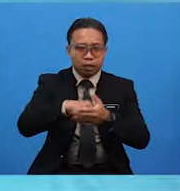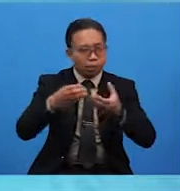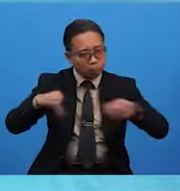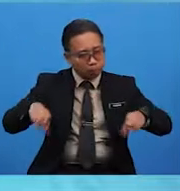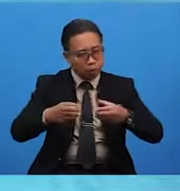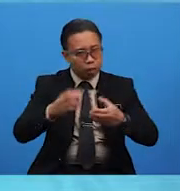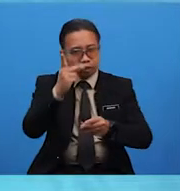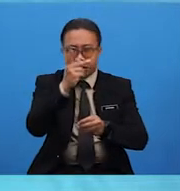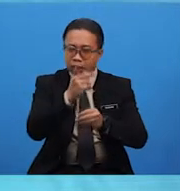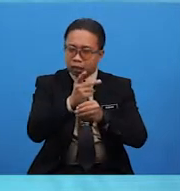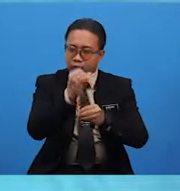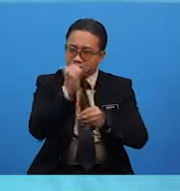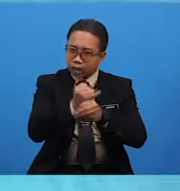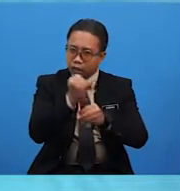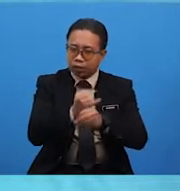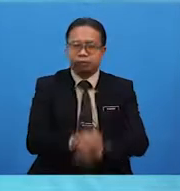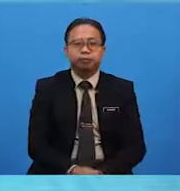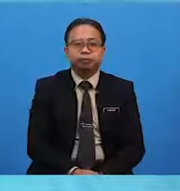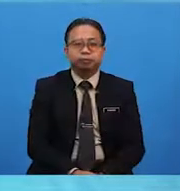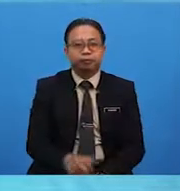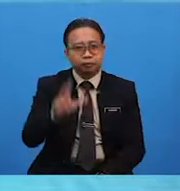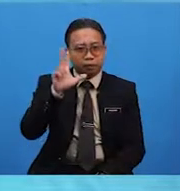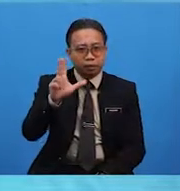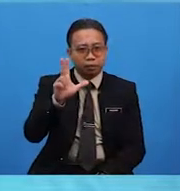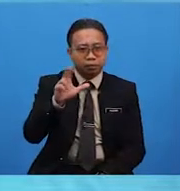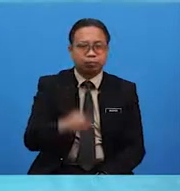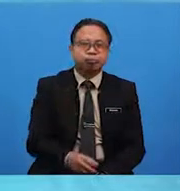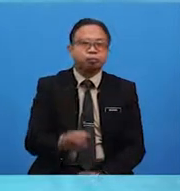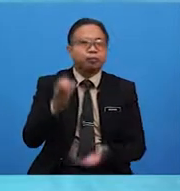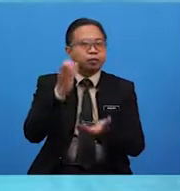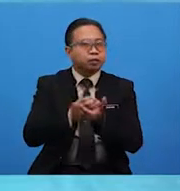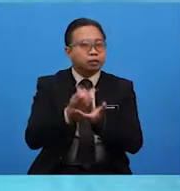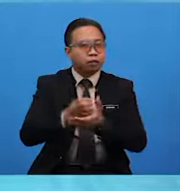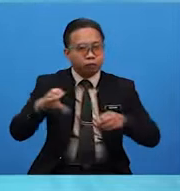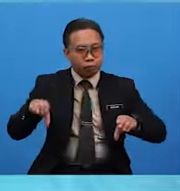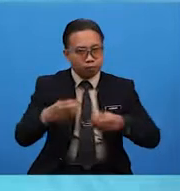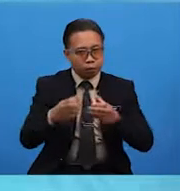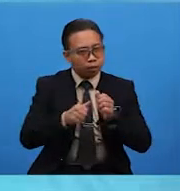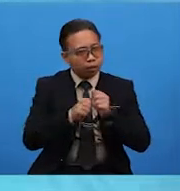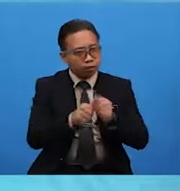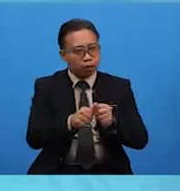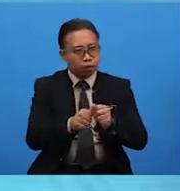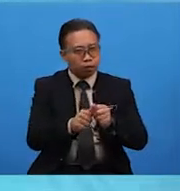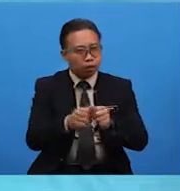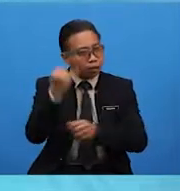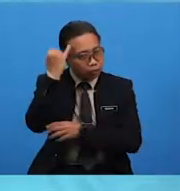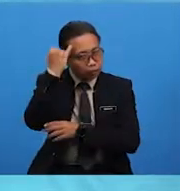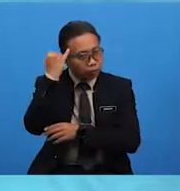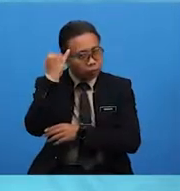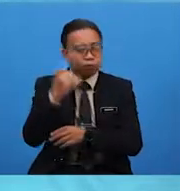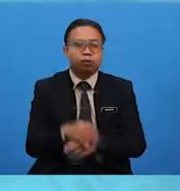karya ketiga catanya dihasilkan adalah berdasarkan ilmu pengetahuan